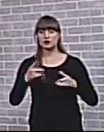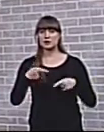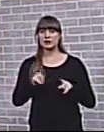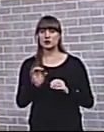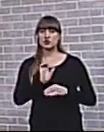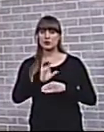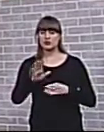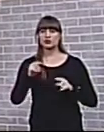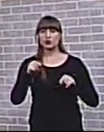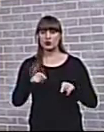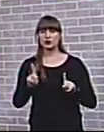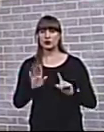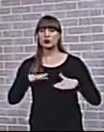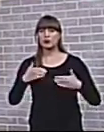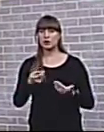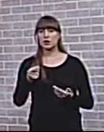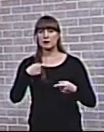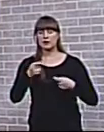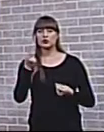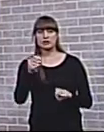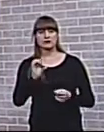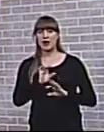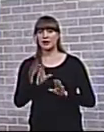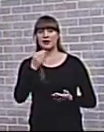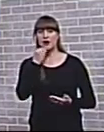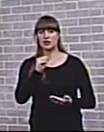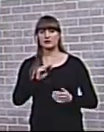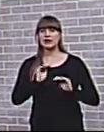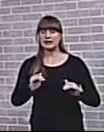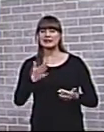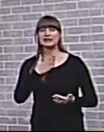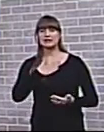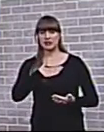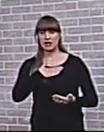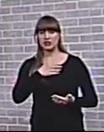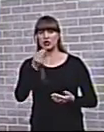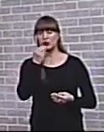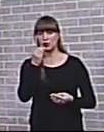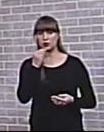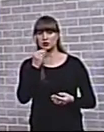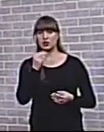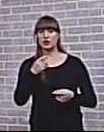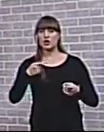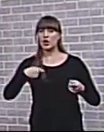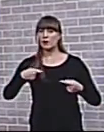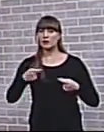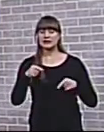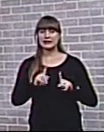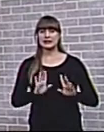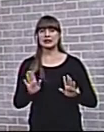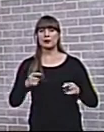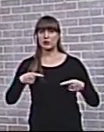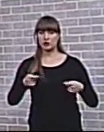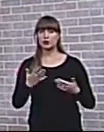становится тот, кто предложит продукты дешевле, а не качественнее. Дети наши кушают совсем не те